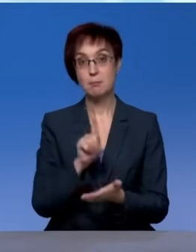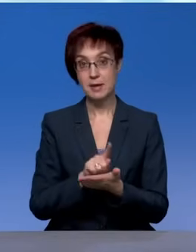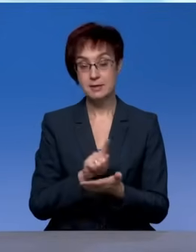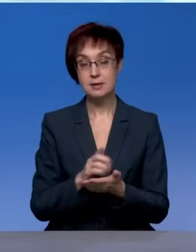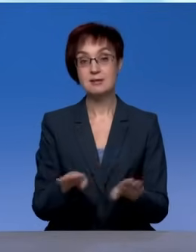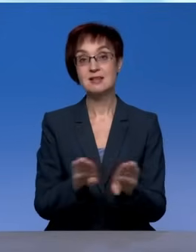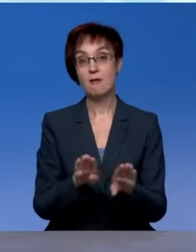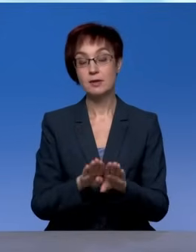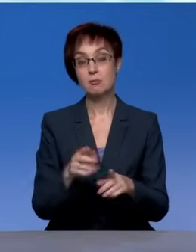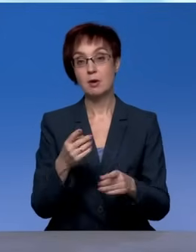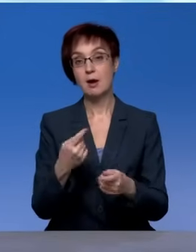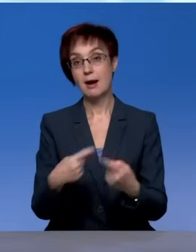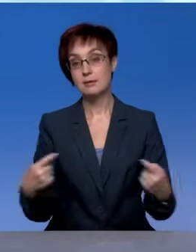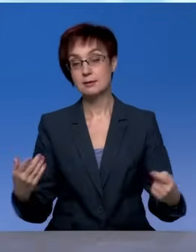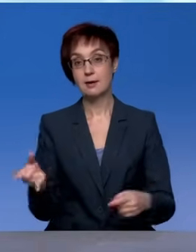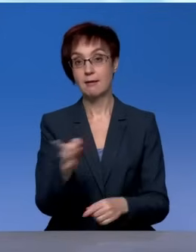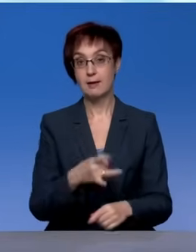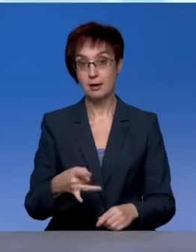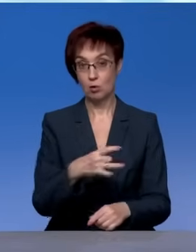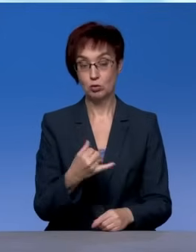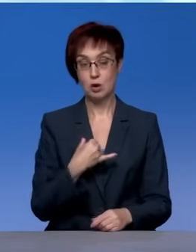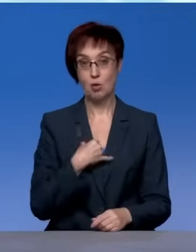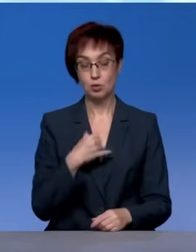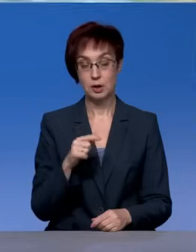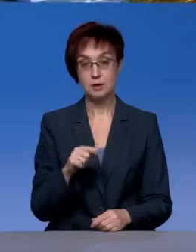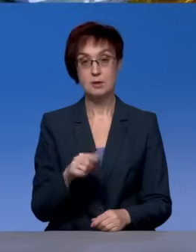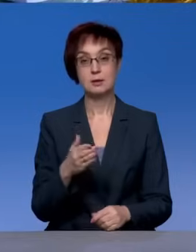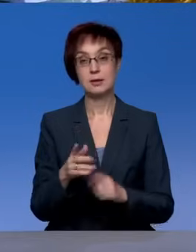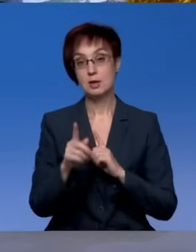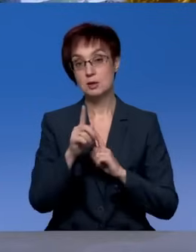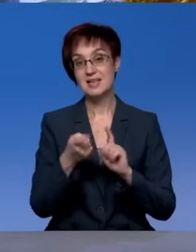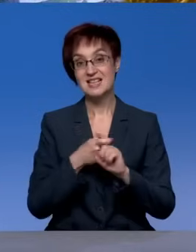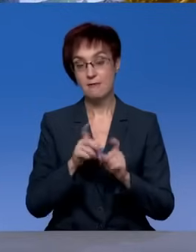нами на связи независимый пенсионный консультант Сергей Звенигородский. Сергей Юрьевич, здравствуйте.